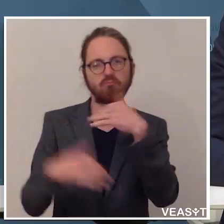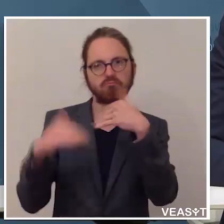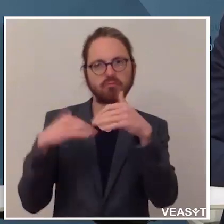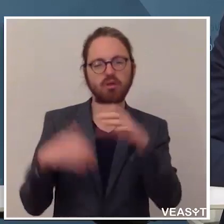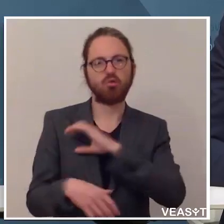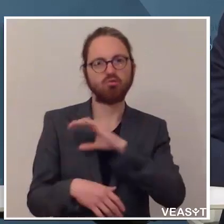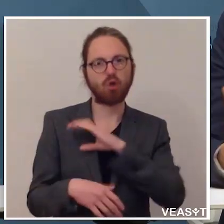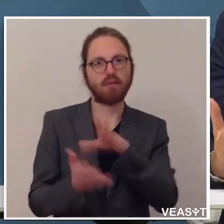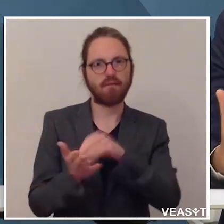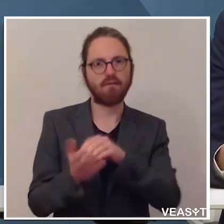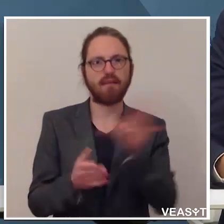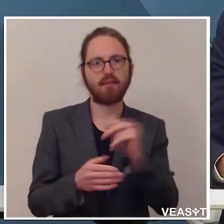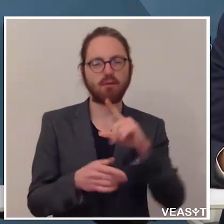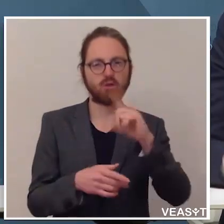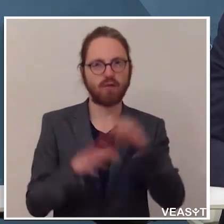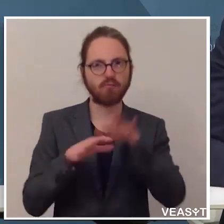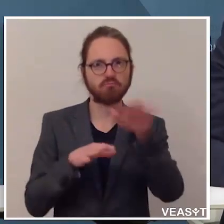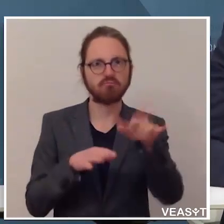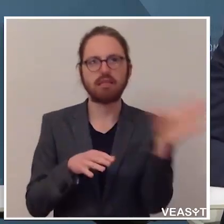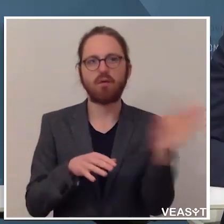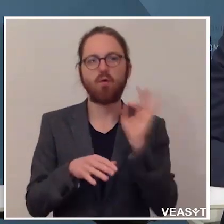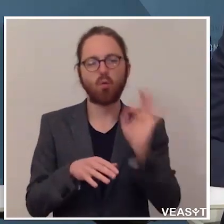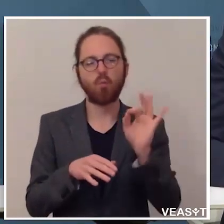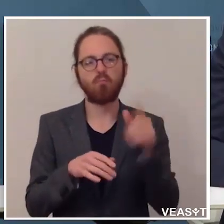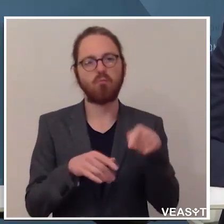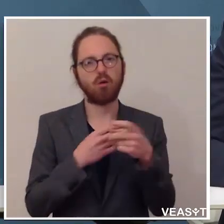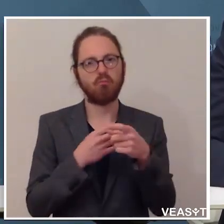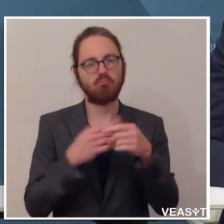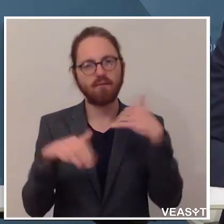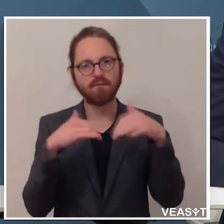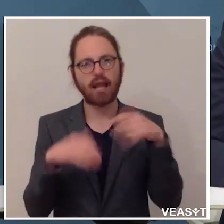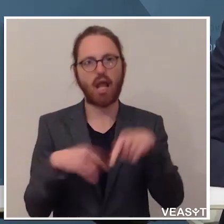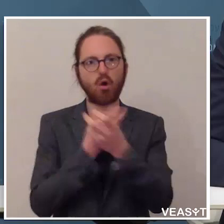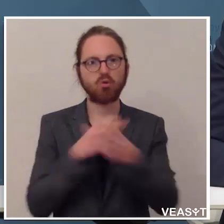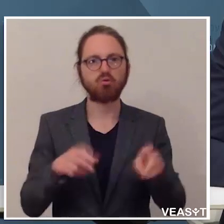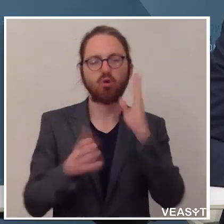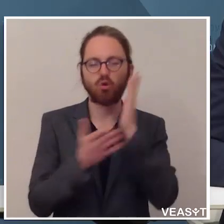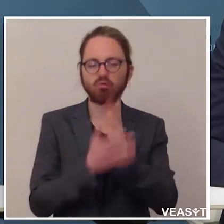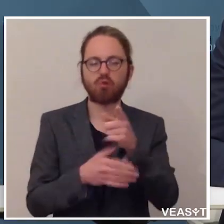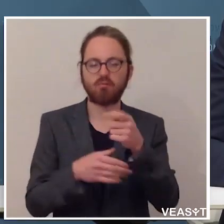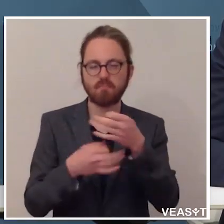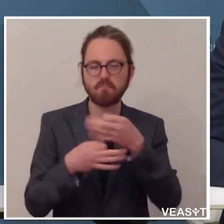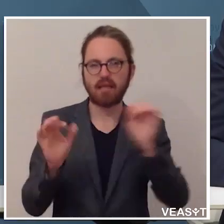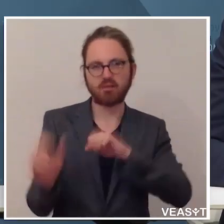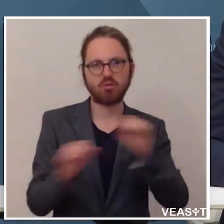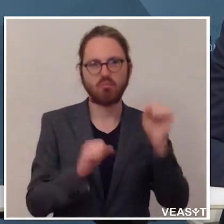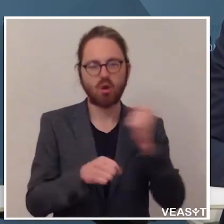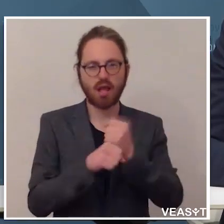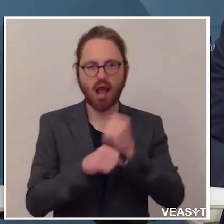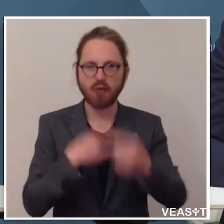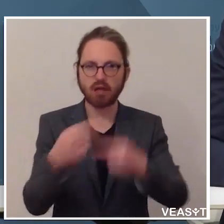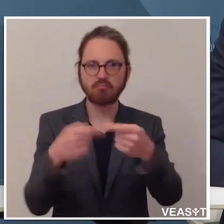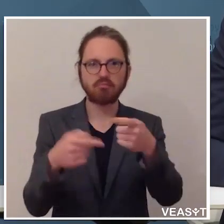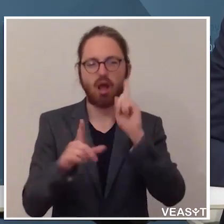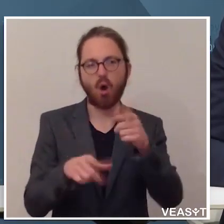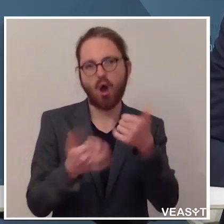Phase 2, um eine Mobilität für Südtirol bestmöglich schon heute zu erarbeiten. Es ist auch eine Chance, die